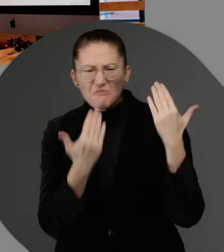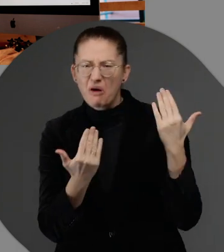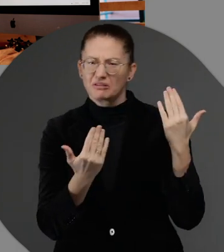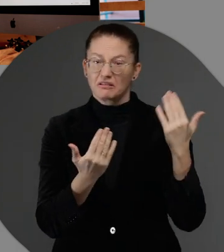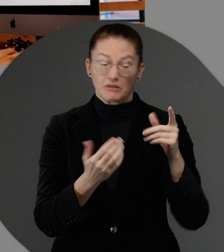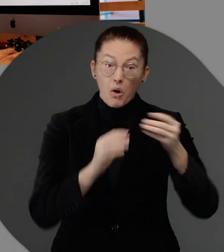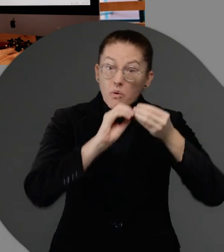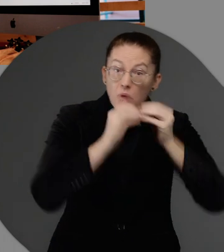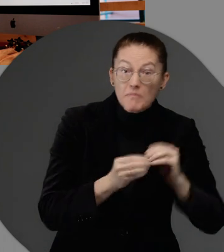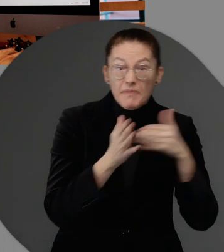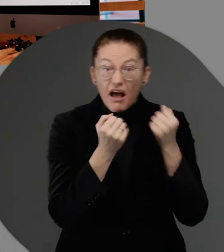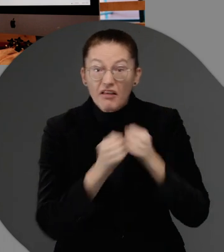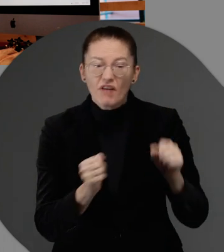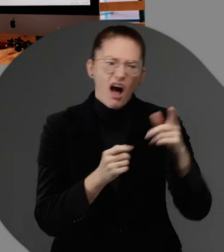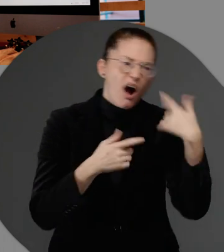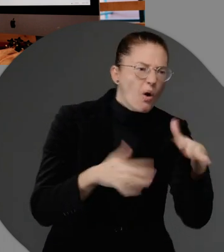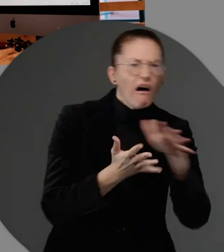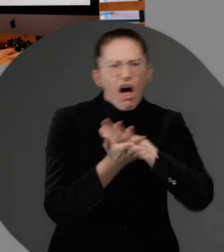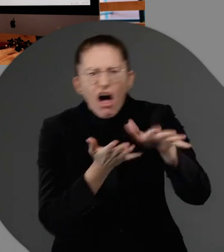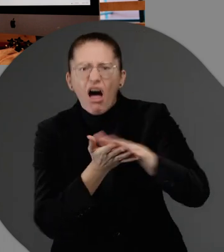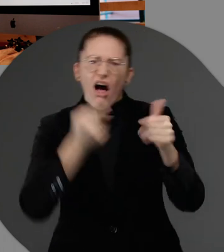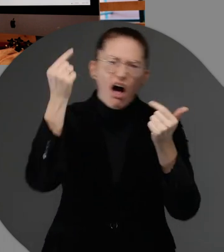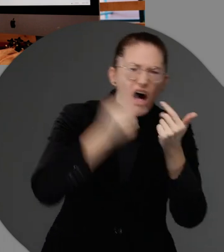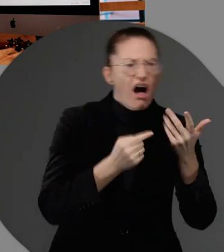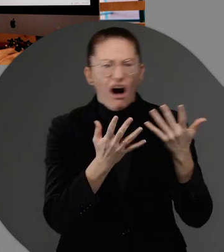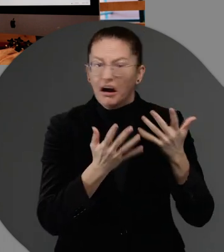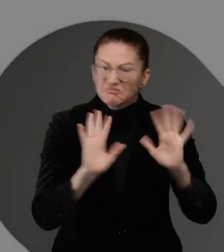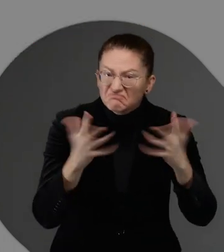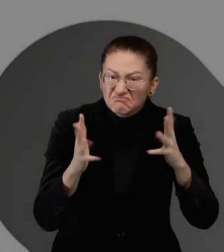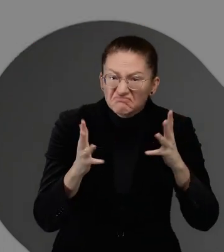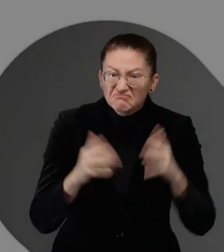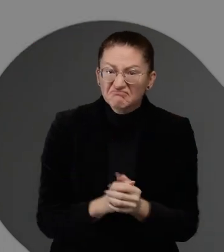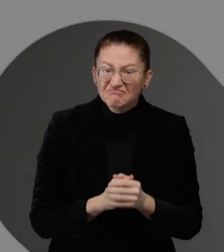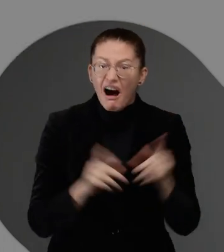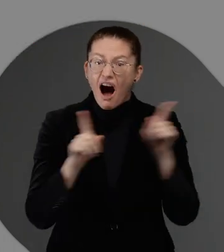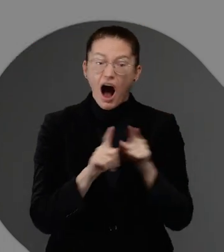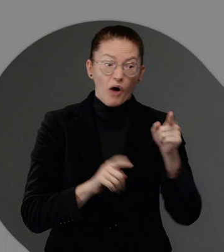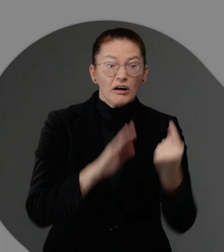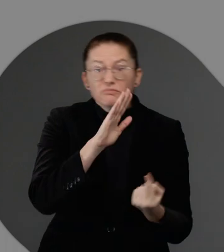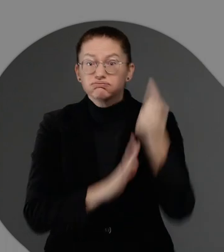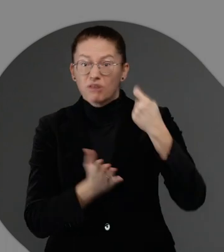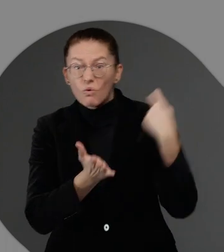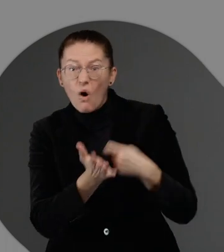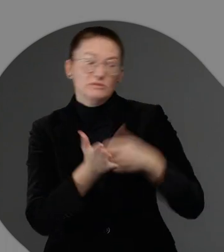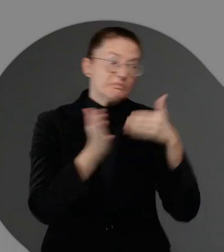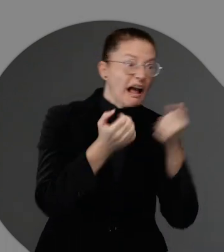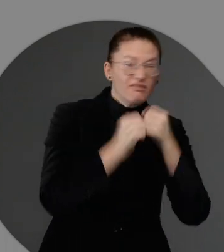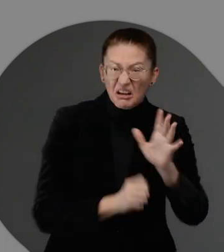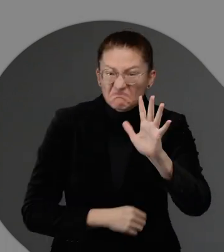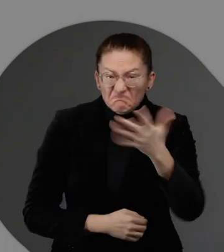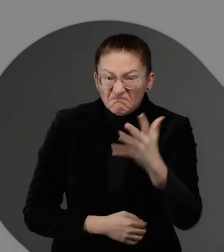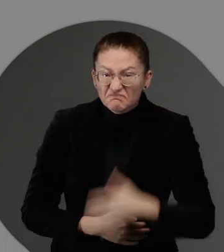besonders kompliziert und aufwendig, sie zugänglich umzusetzen. Somit ist die Barrierefreiheit auch kein Grund für explodierende